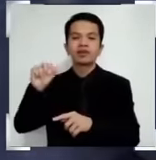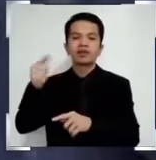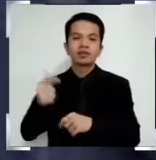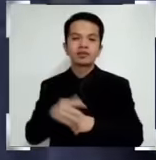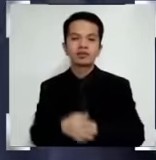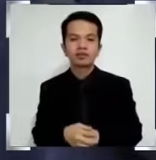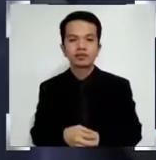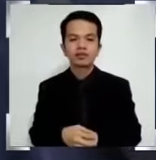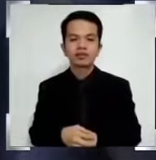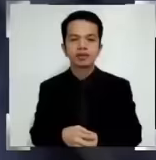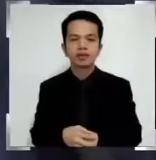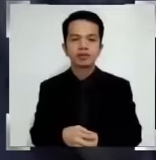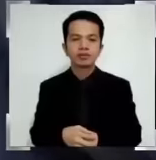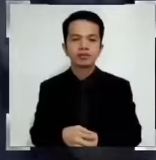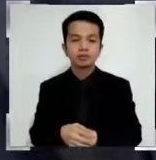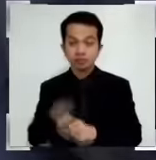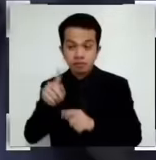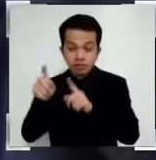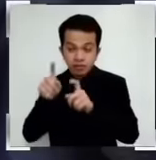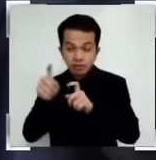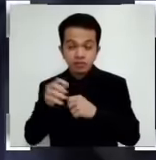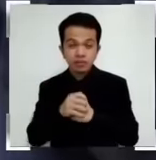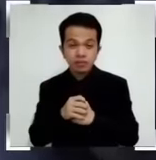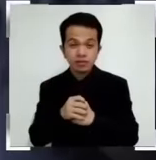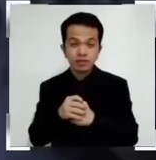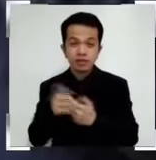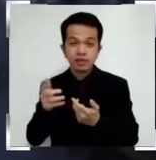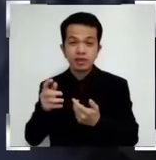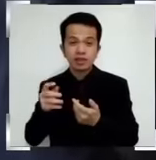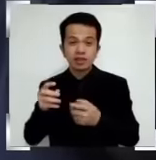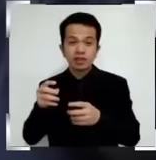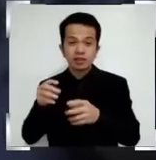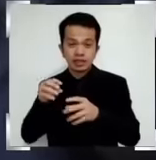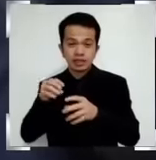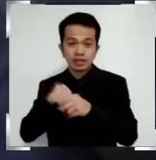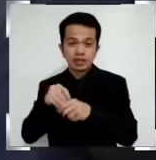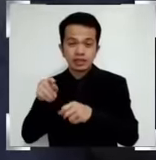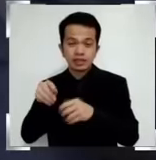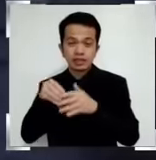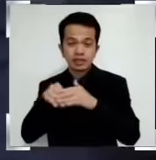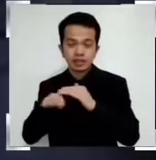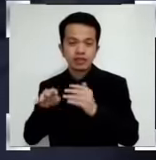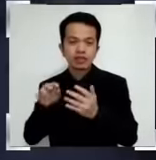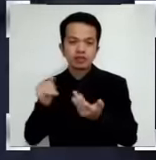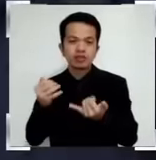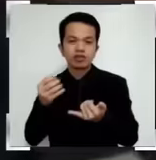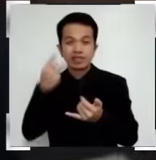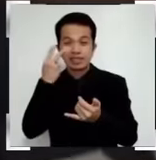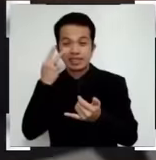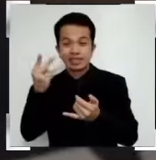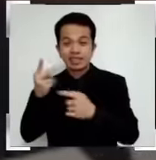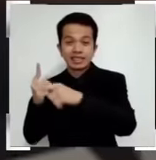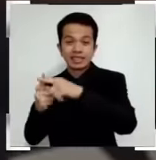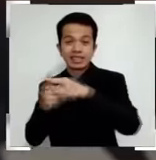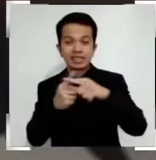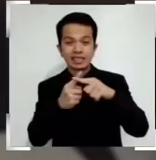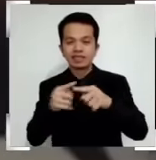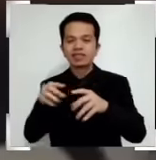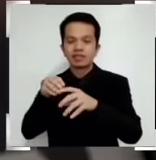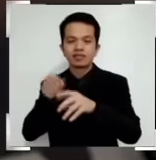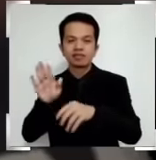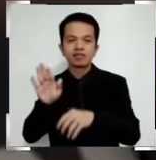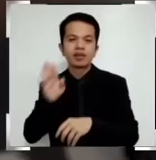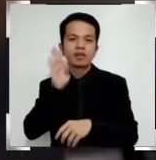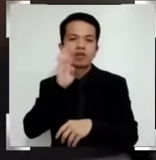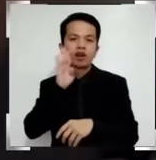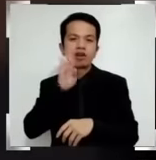mana nila. Mana. Mana nila. Kasi yung nakita mo na nicho sa baba, kapatid niya yun. General